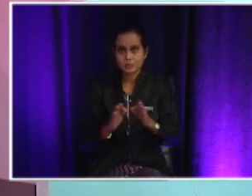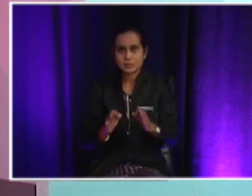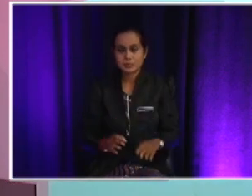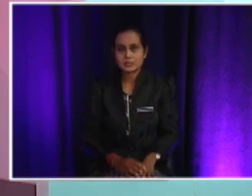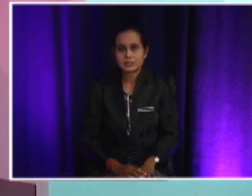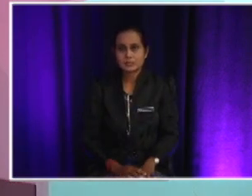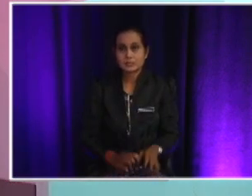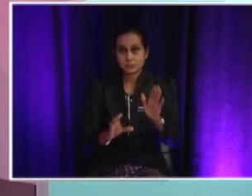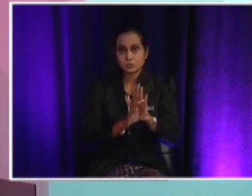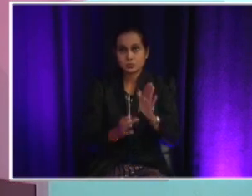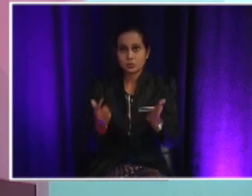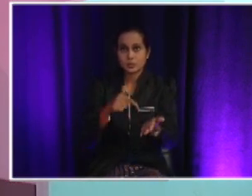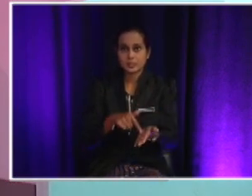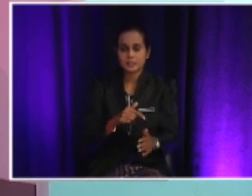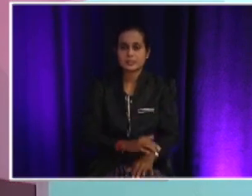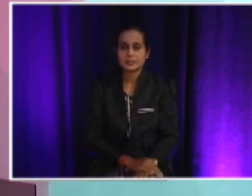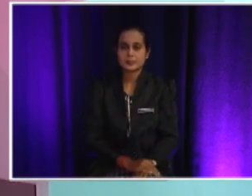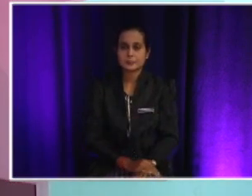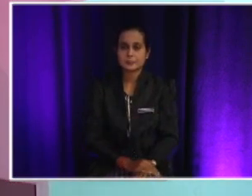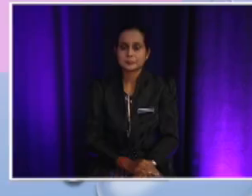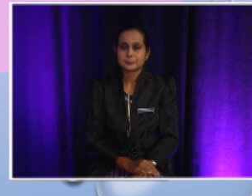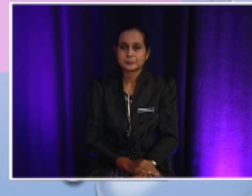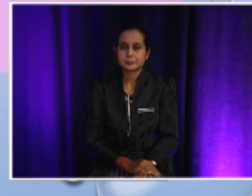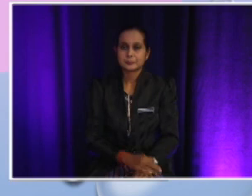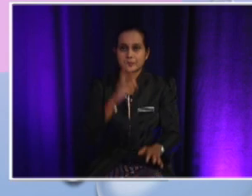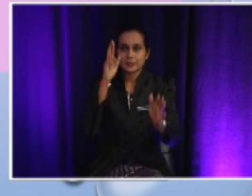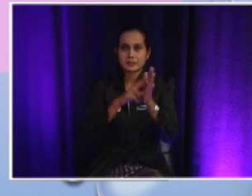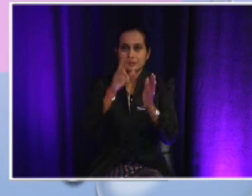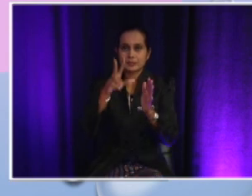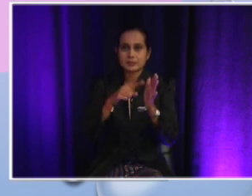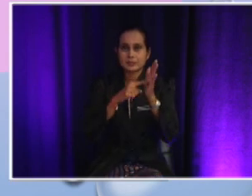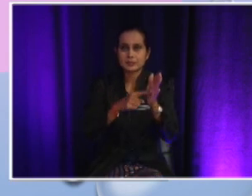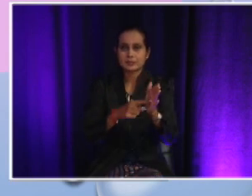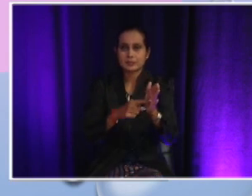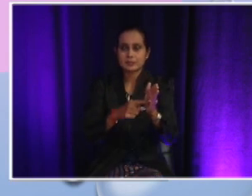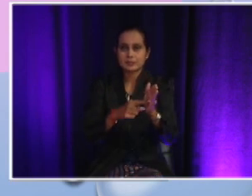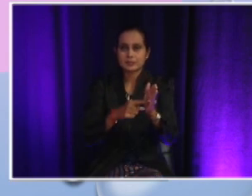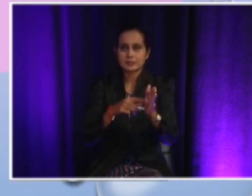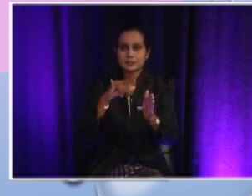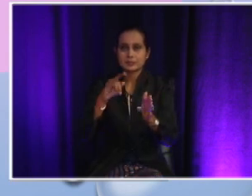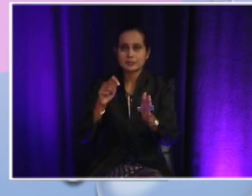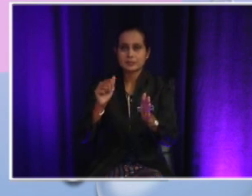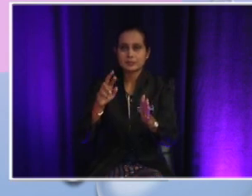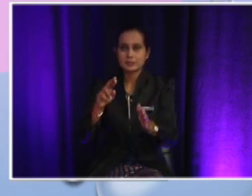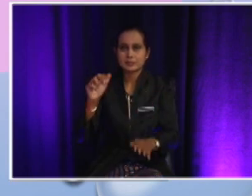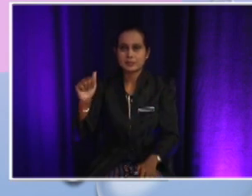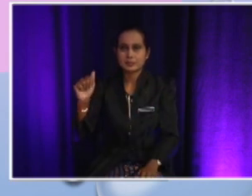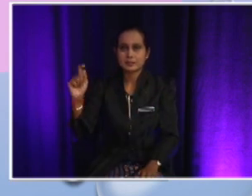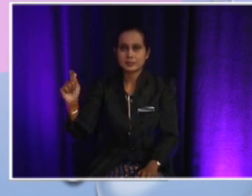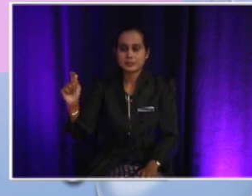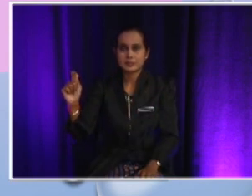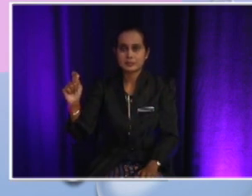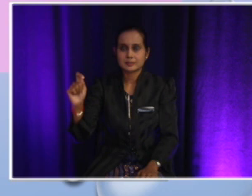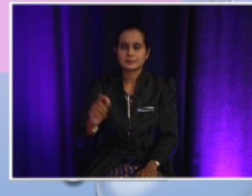kita tengok contoh lagi. Kita tengok contoh lagi. Okey, Raja tinggal menunjukkan lita AT diod jenis